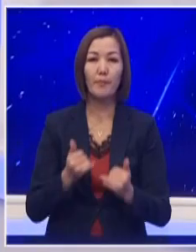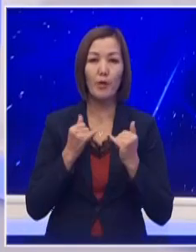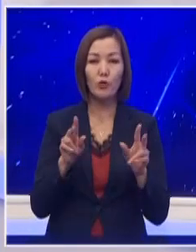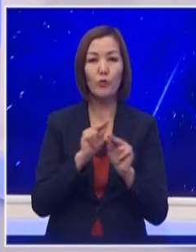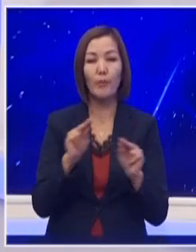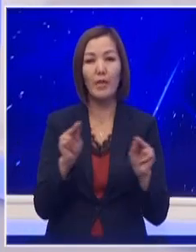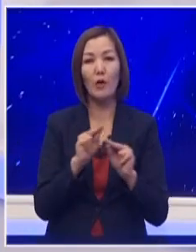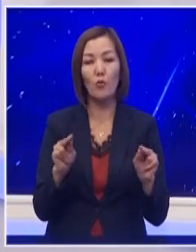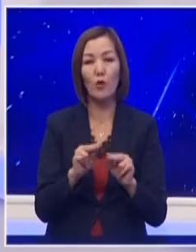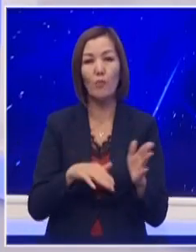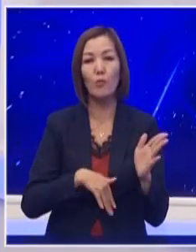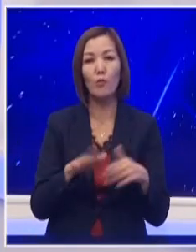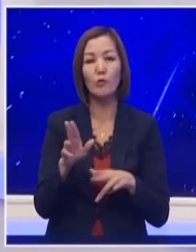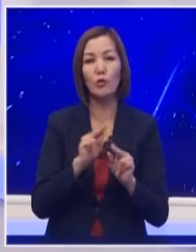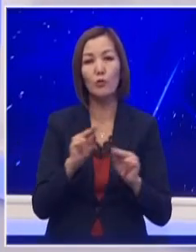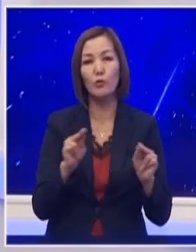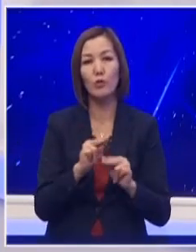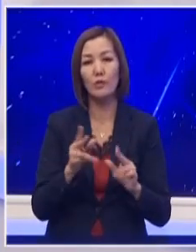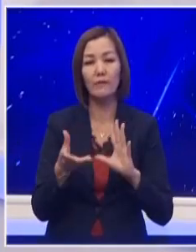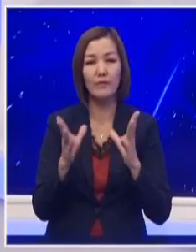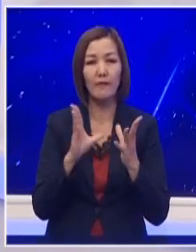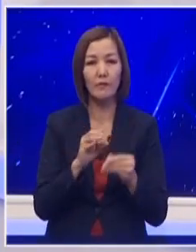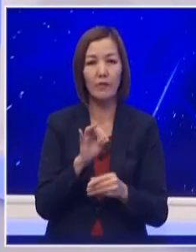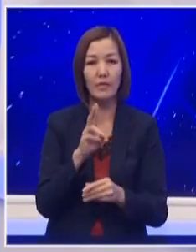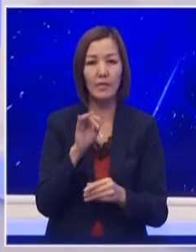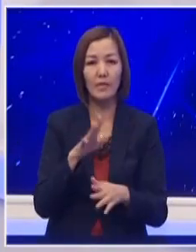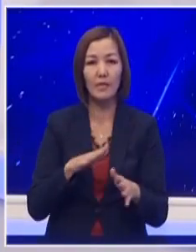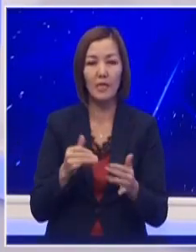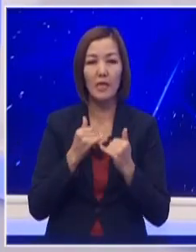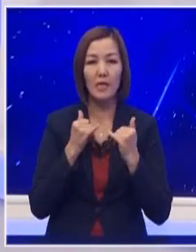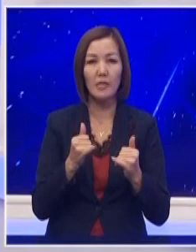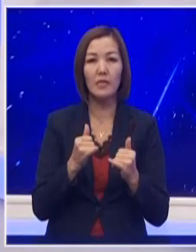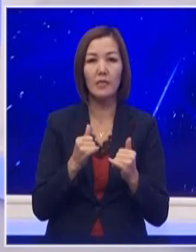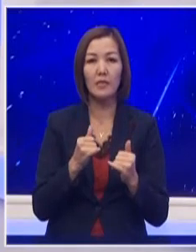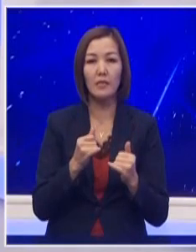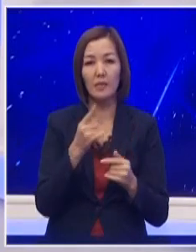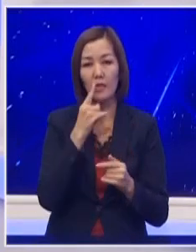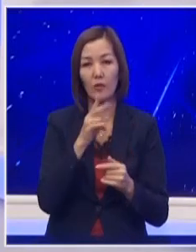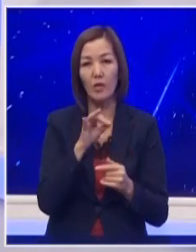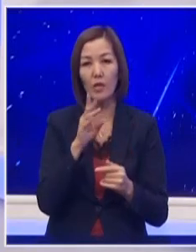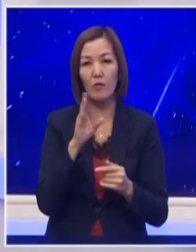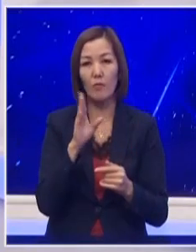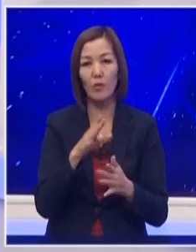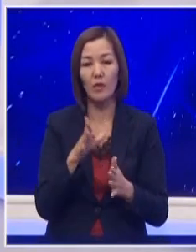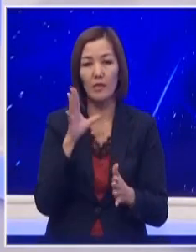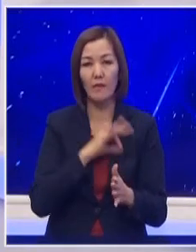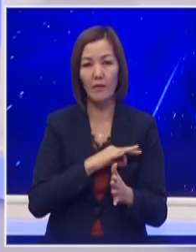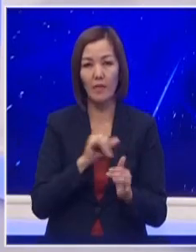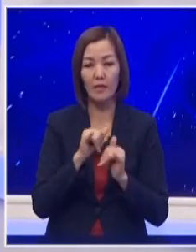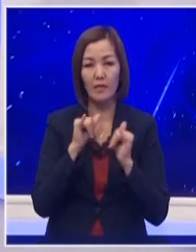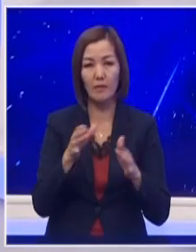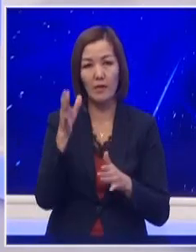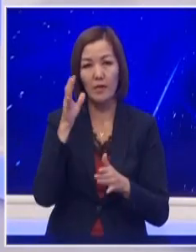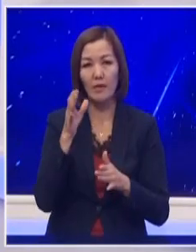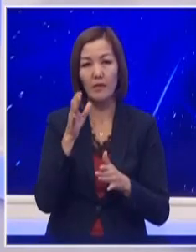подсчет педагогом лучших учителей со всего из кильдинского района чествовали накануне в карабулаке за вклад в образование и